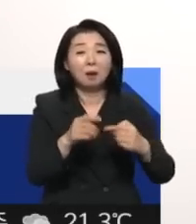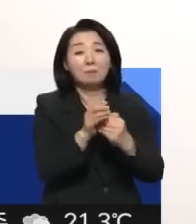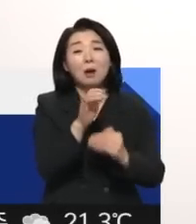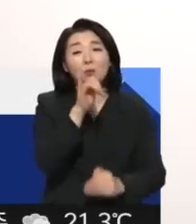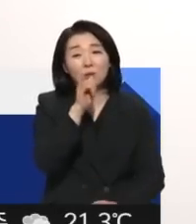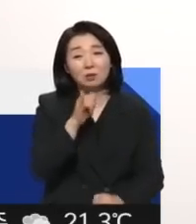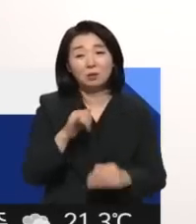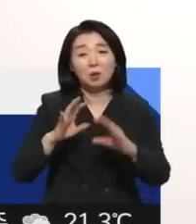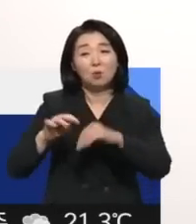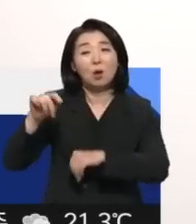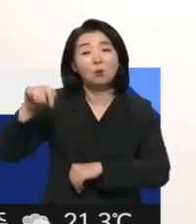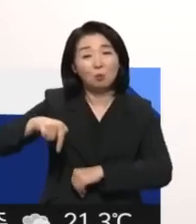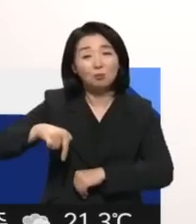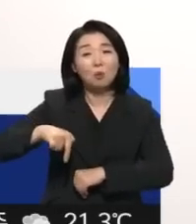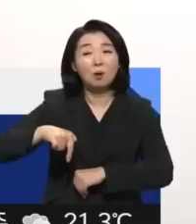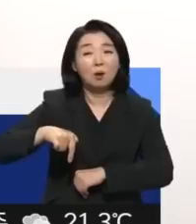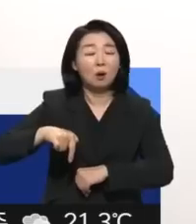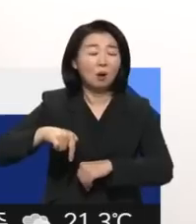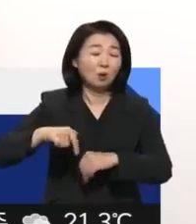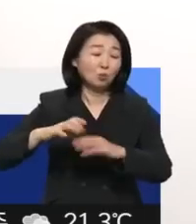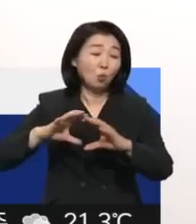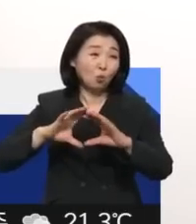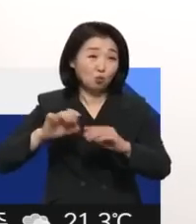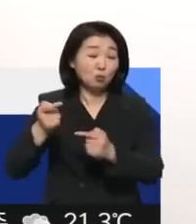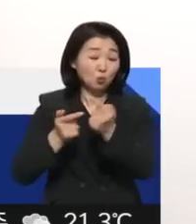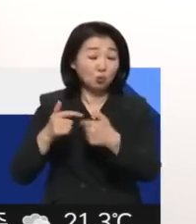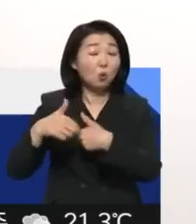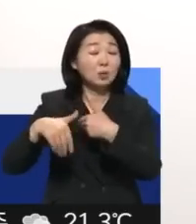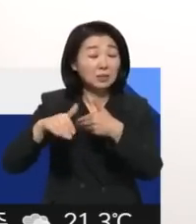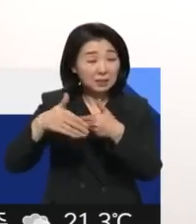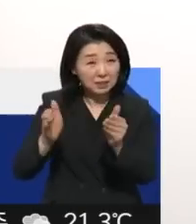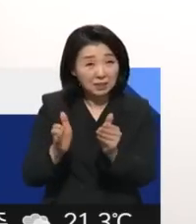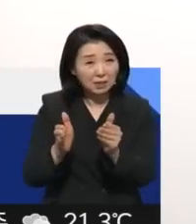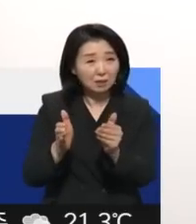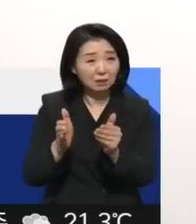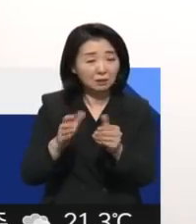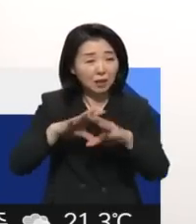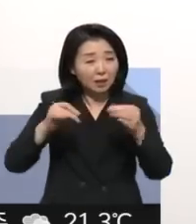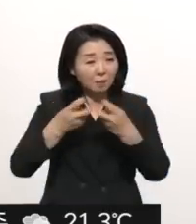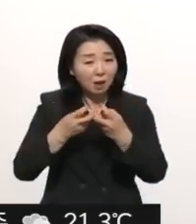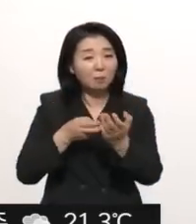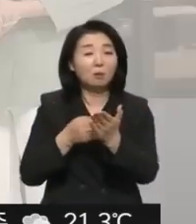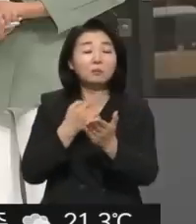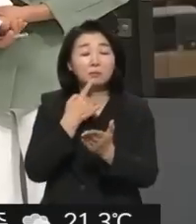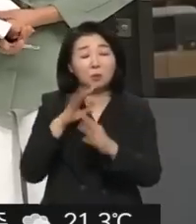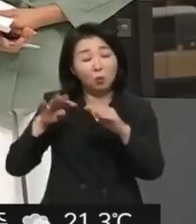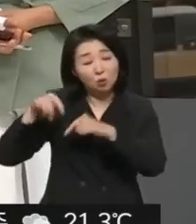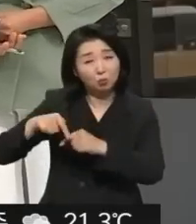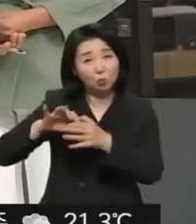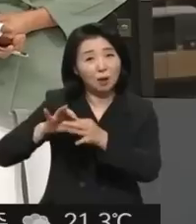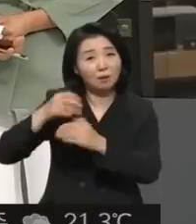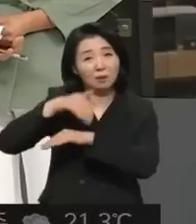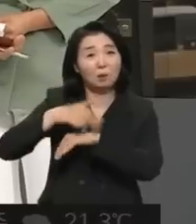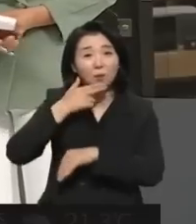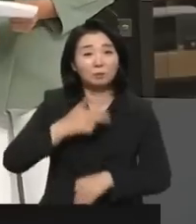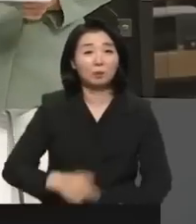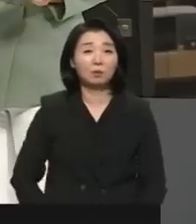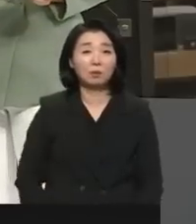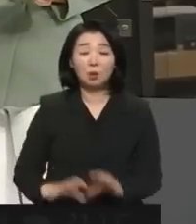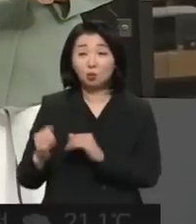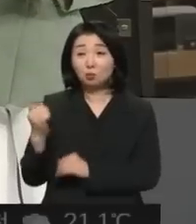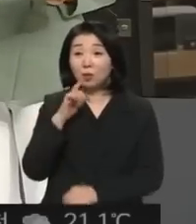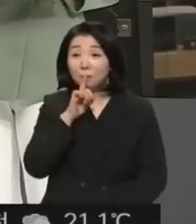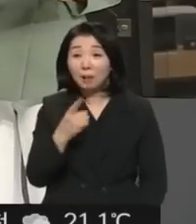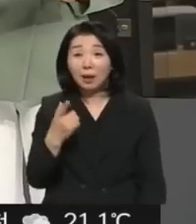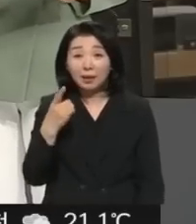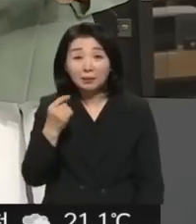계획을 제시하고 있지 않습니다. 외교부도 관련 계획이 없습니다. 네, 국민의힘의 주장처럼 실제